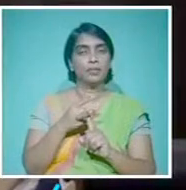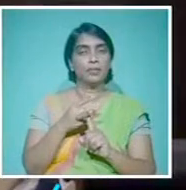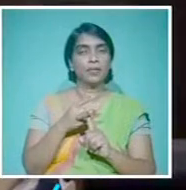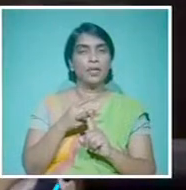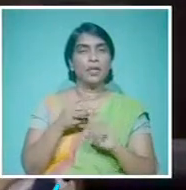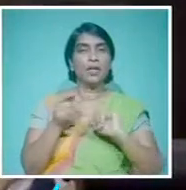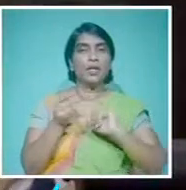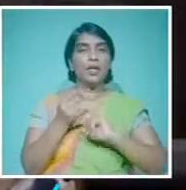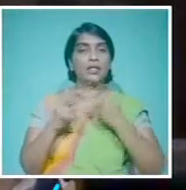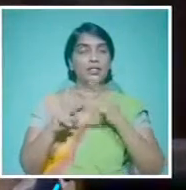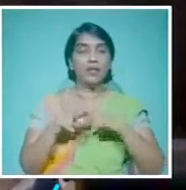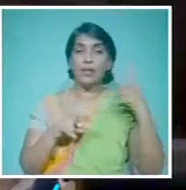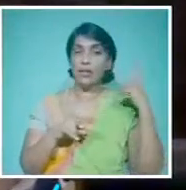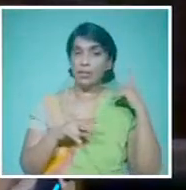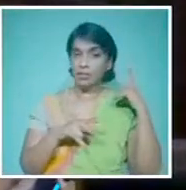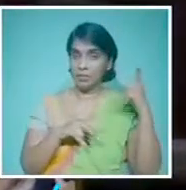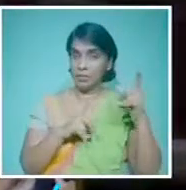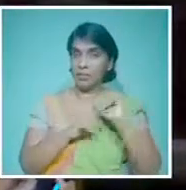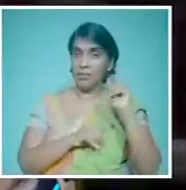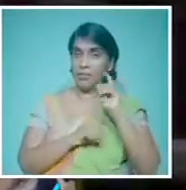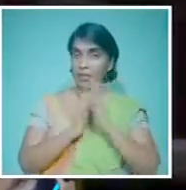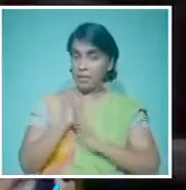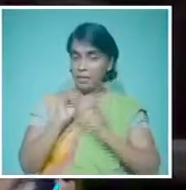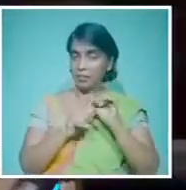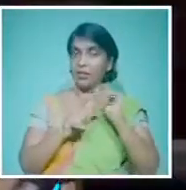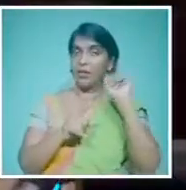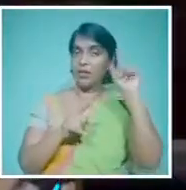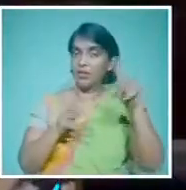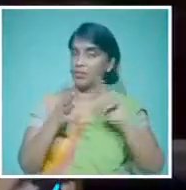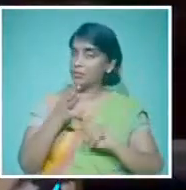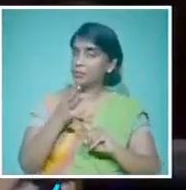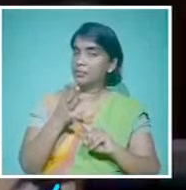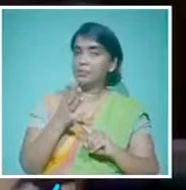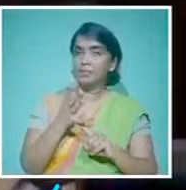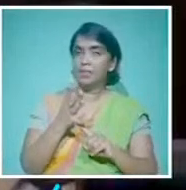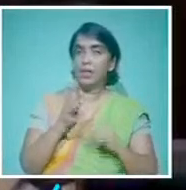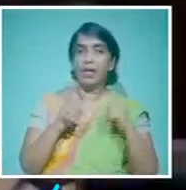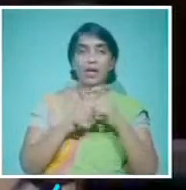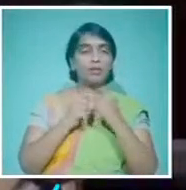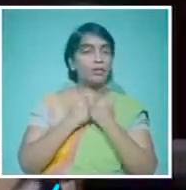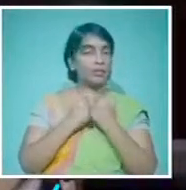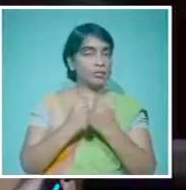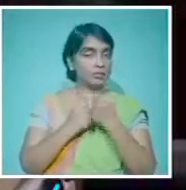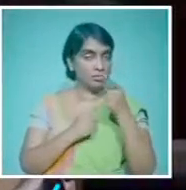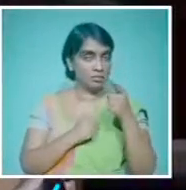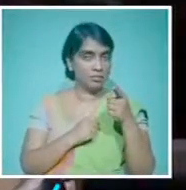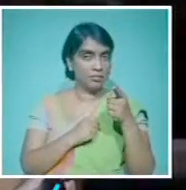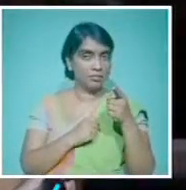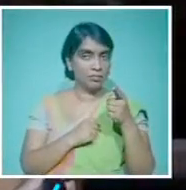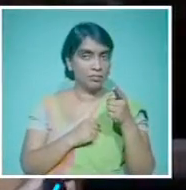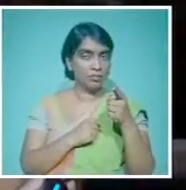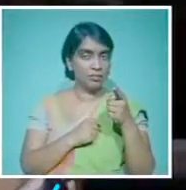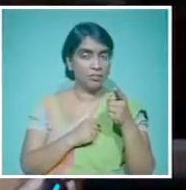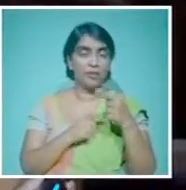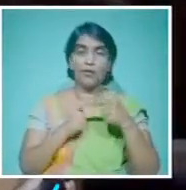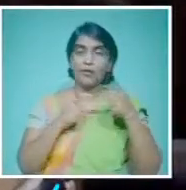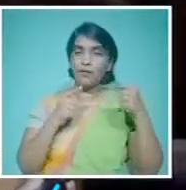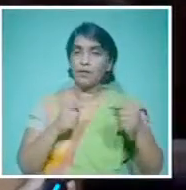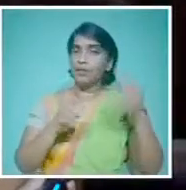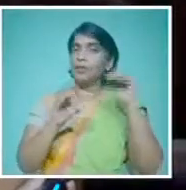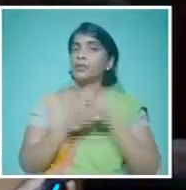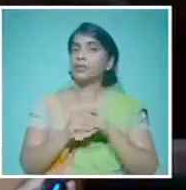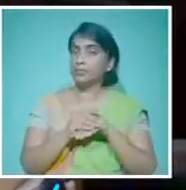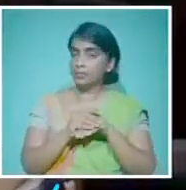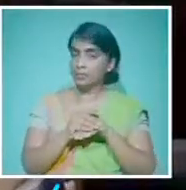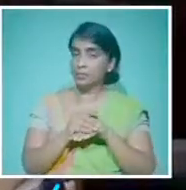සරත් පොන්සේක පාර්ලිමේන්තු මන්ත්‍රීතුමාගේ නම, දල සලහප්පෙරුම විපක්ෂයේ නියෝජනය